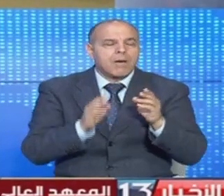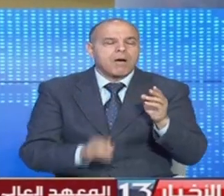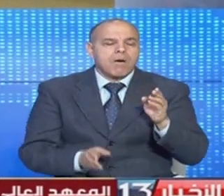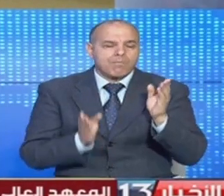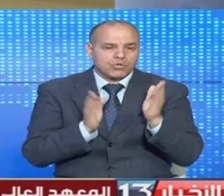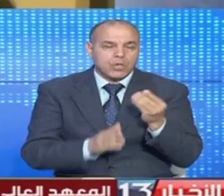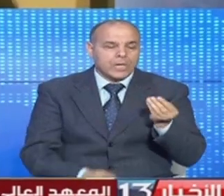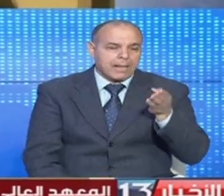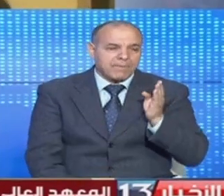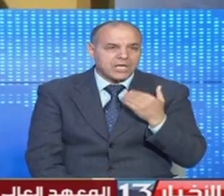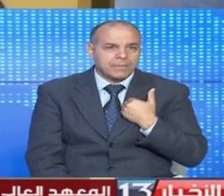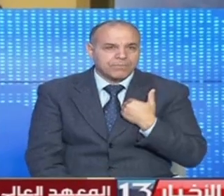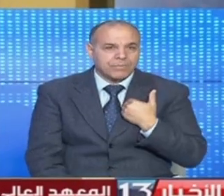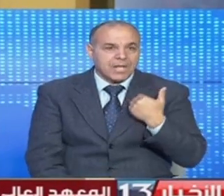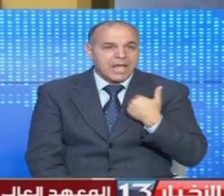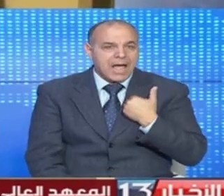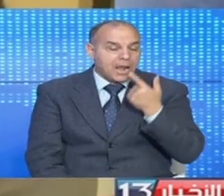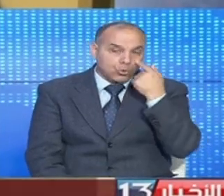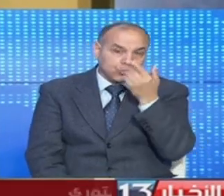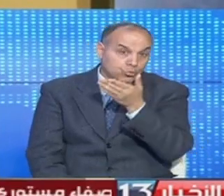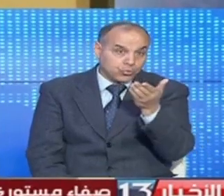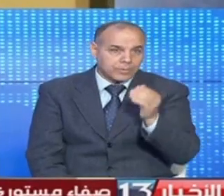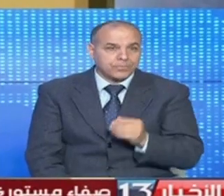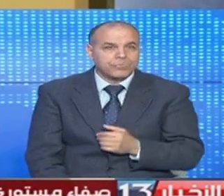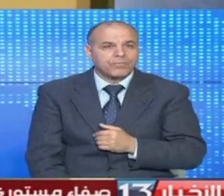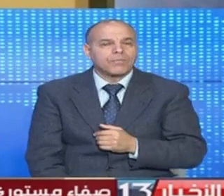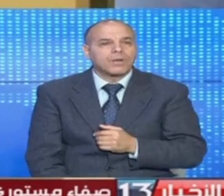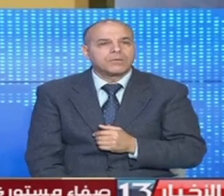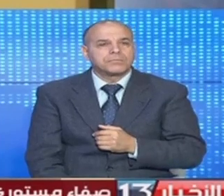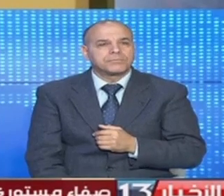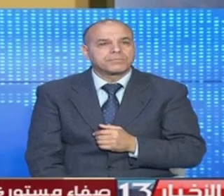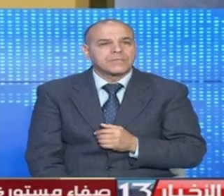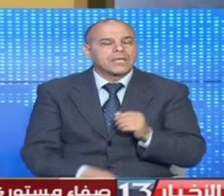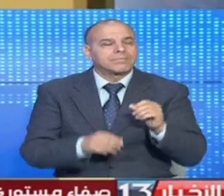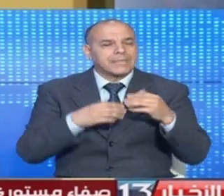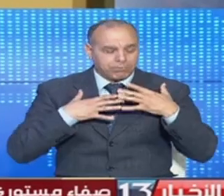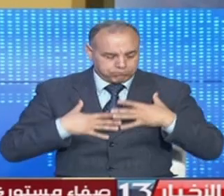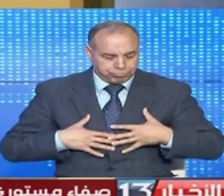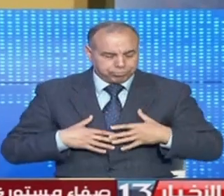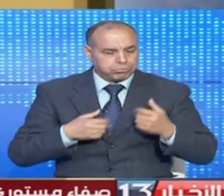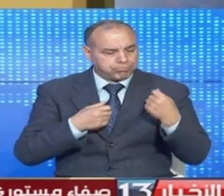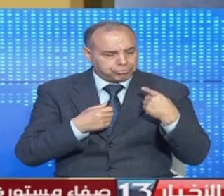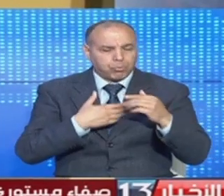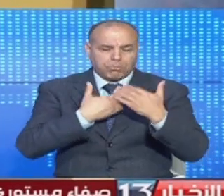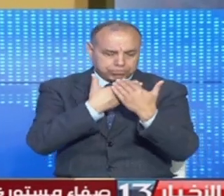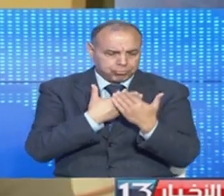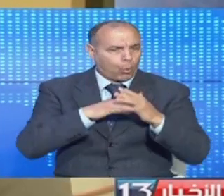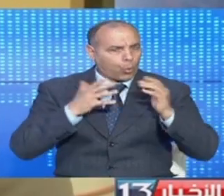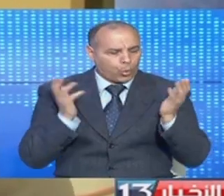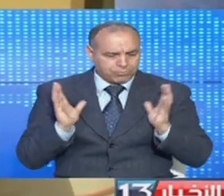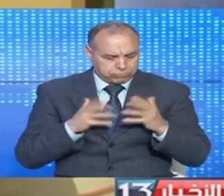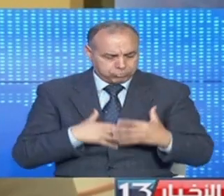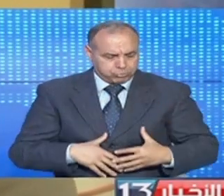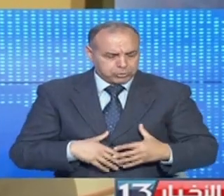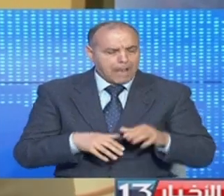الجهوي بباجة. الكابين هذه اللي نتيك كما تشوفوا فيها لهنا باش تكون تعقم الملابس الطبية متاع الطب بعد ما يكونوا اون كونتاكت ديريكت